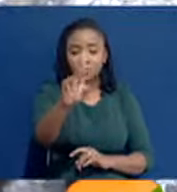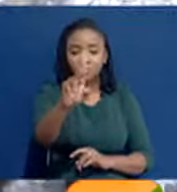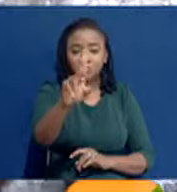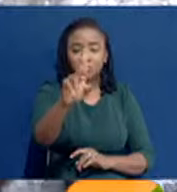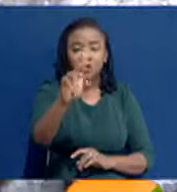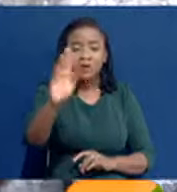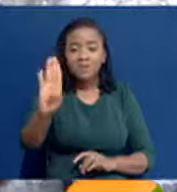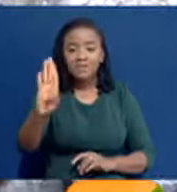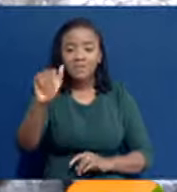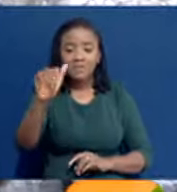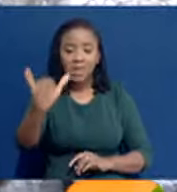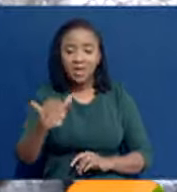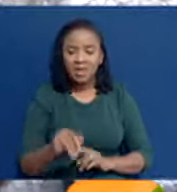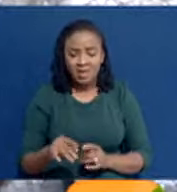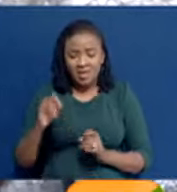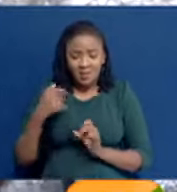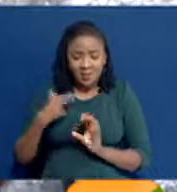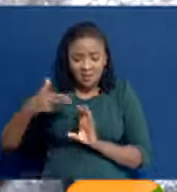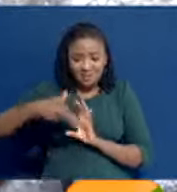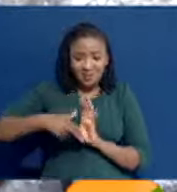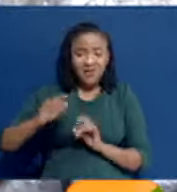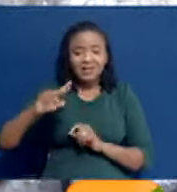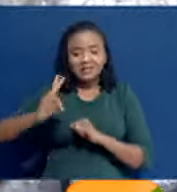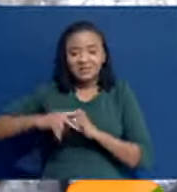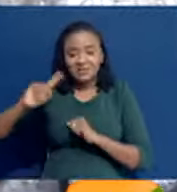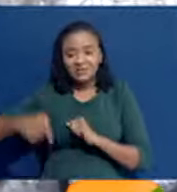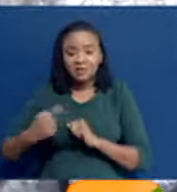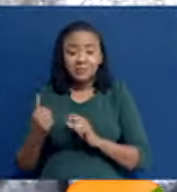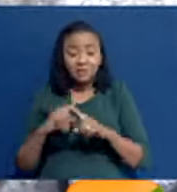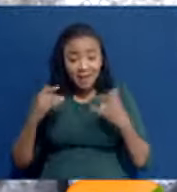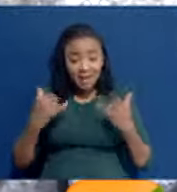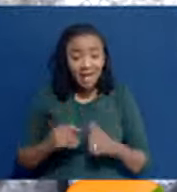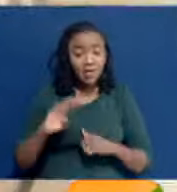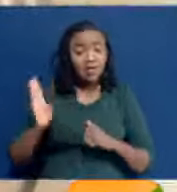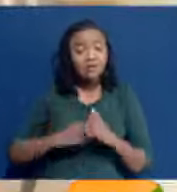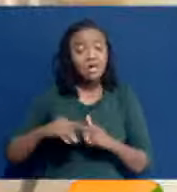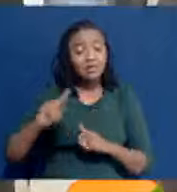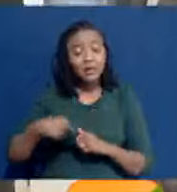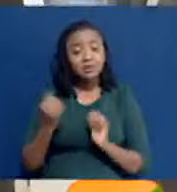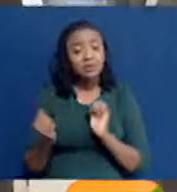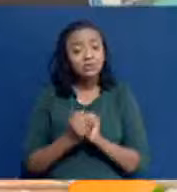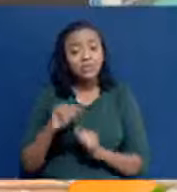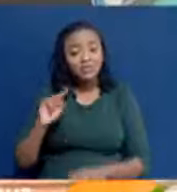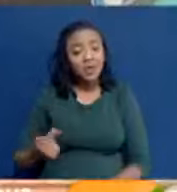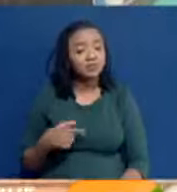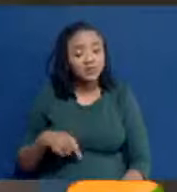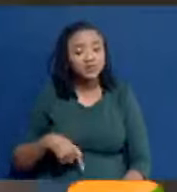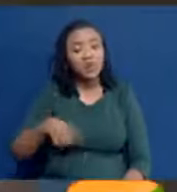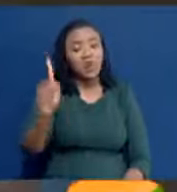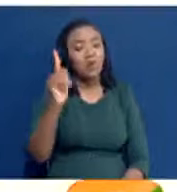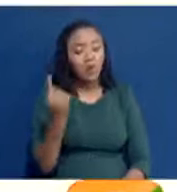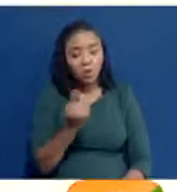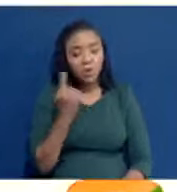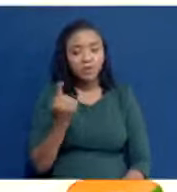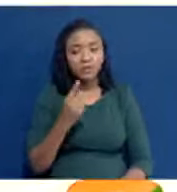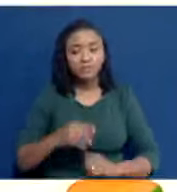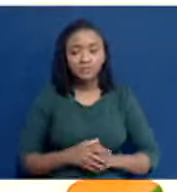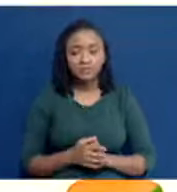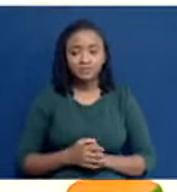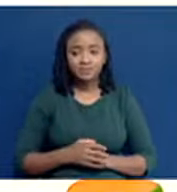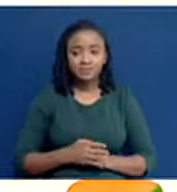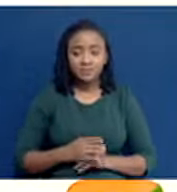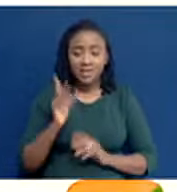tunaweka ngiri saba, lakini saa hii mpaka uweke ngiri 9 ama 10. Katika kaunti za Nyeri na Kisumu,